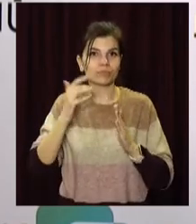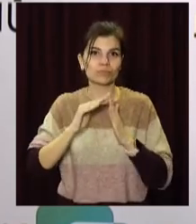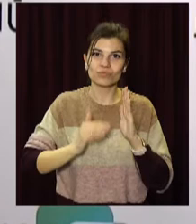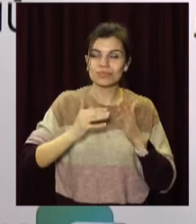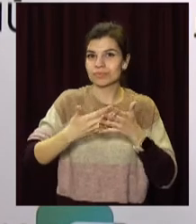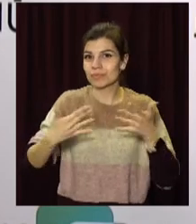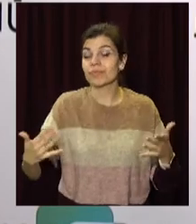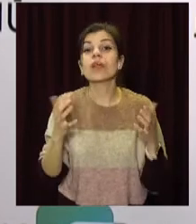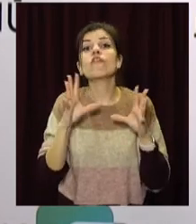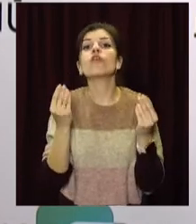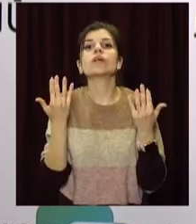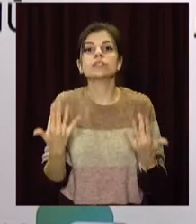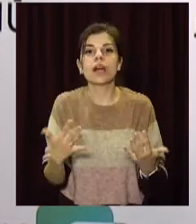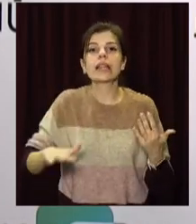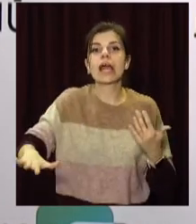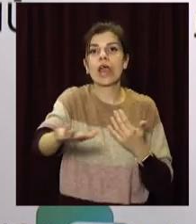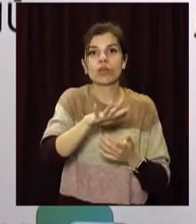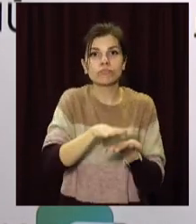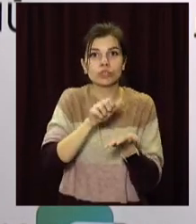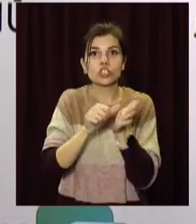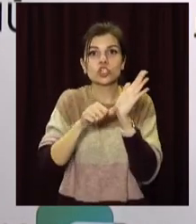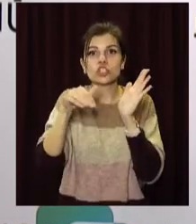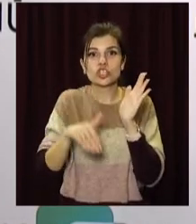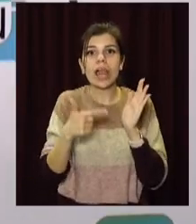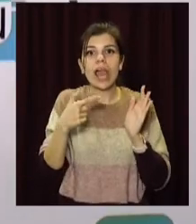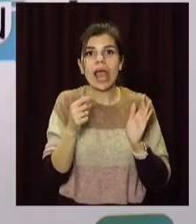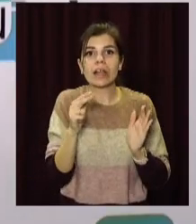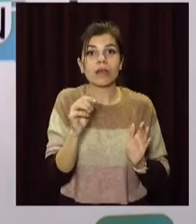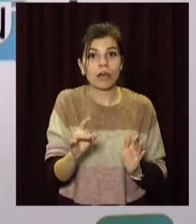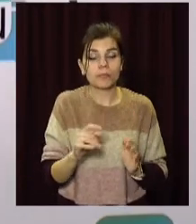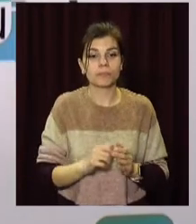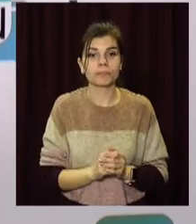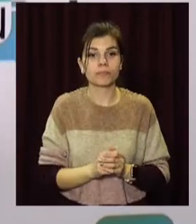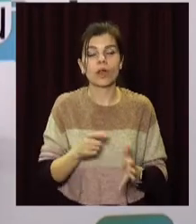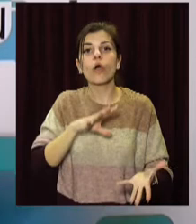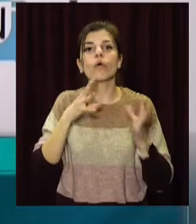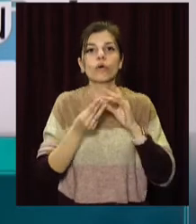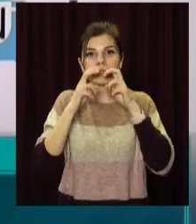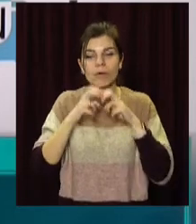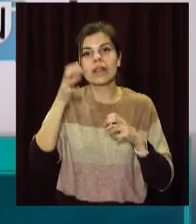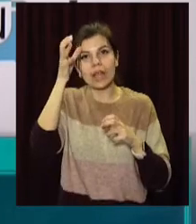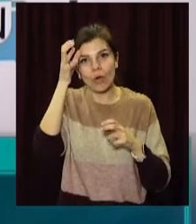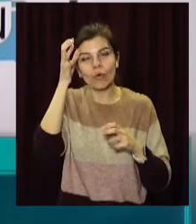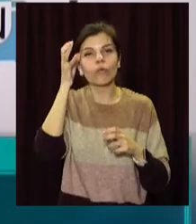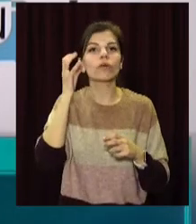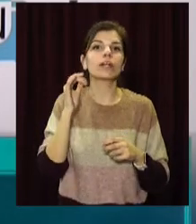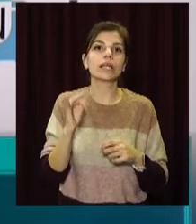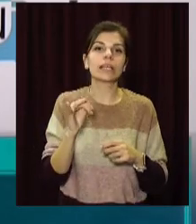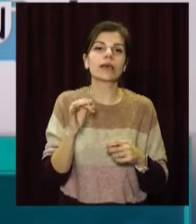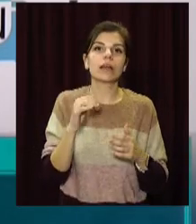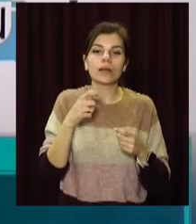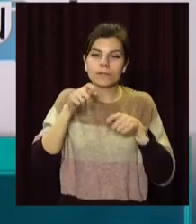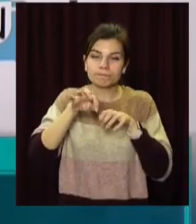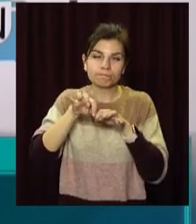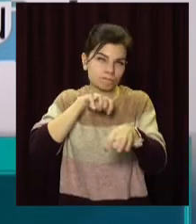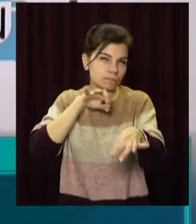Загальна кількість пошкодженої території – 6 тисяч гектарів. Результати останніх досліджень і наукових, і вимірювань,